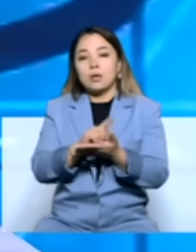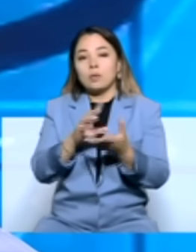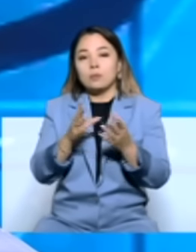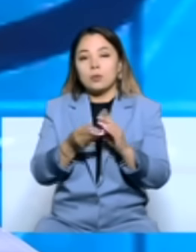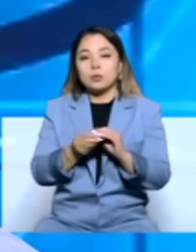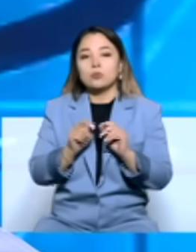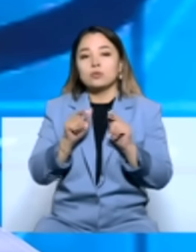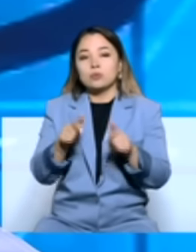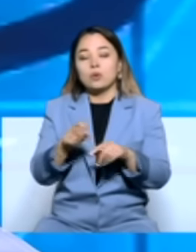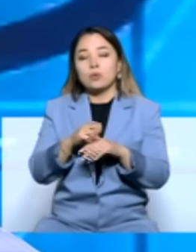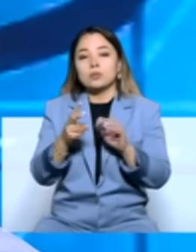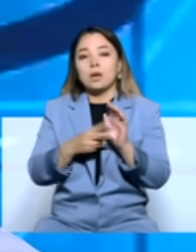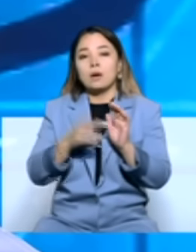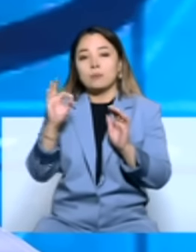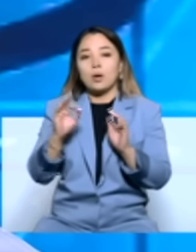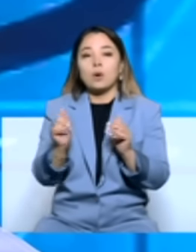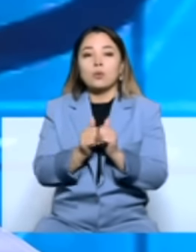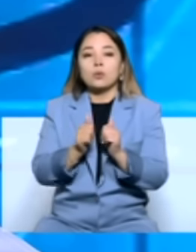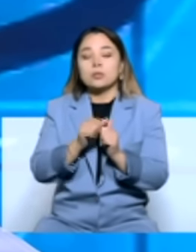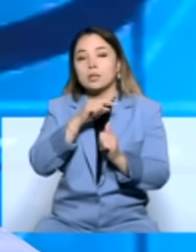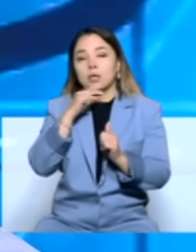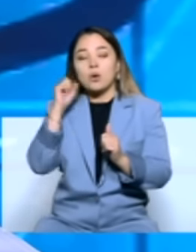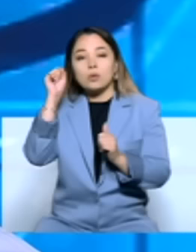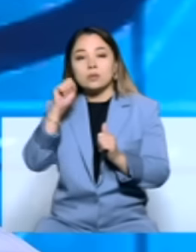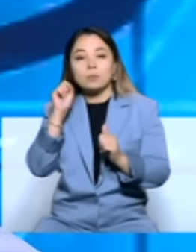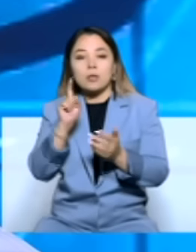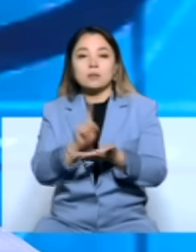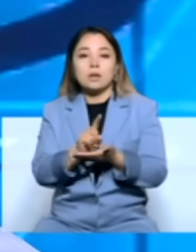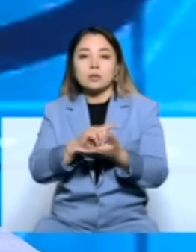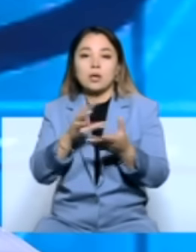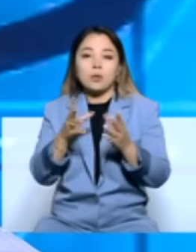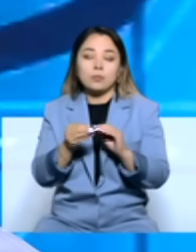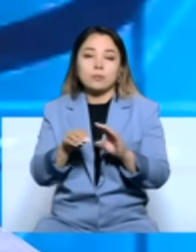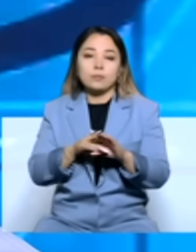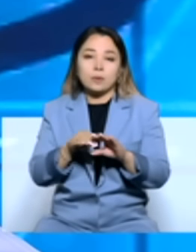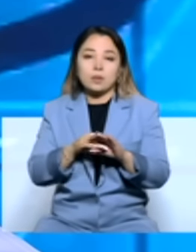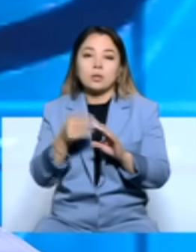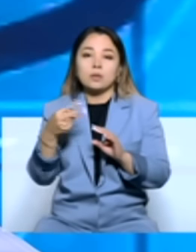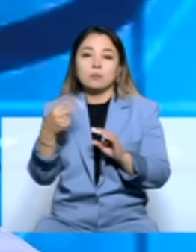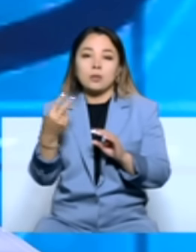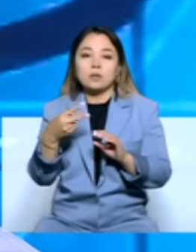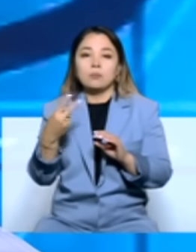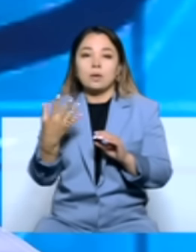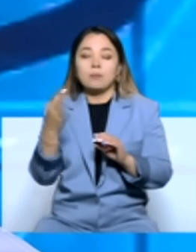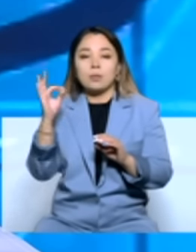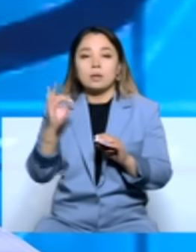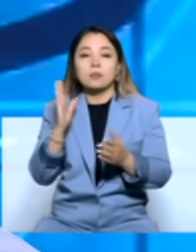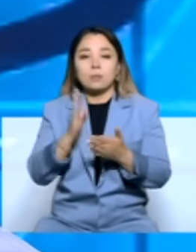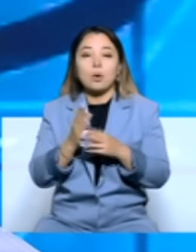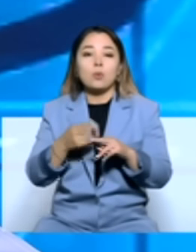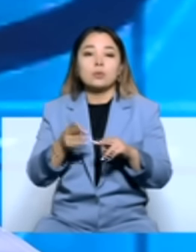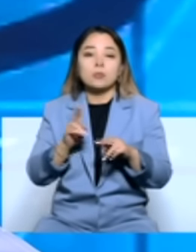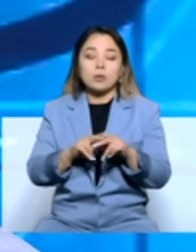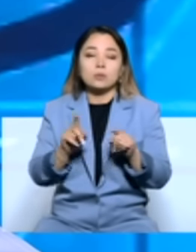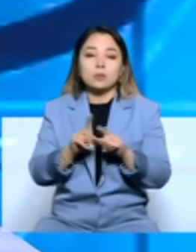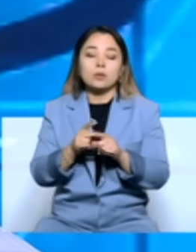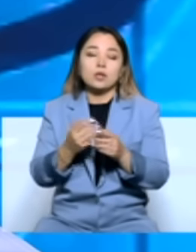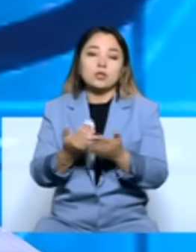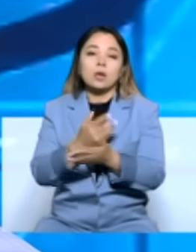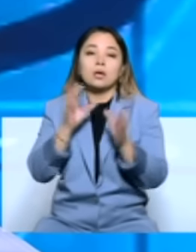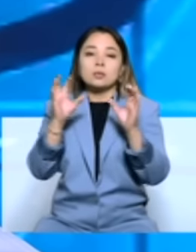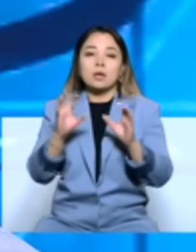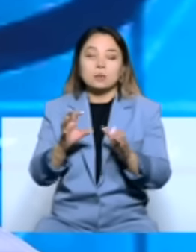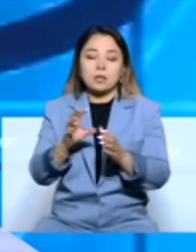түсімдер 17%. Көрші Ресей мен Өзбекстанда салықтық түсім 22-25%. Демек, жаңа салық